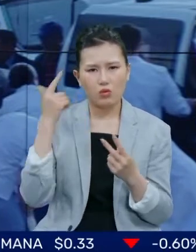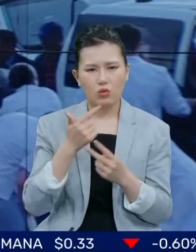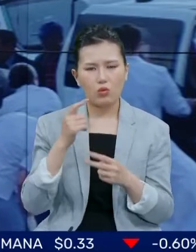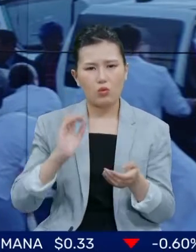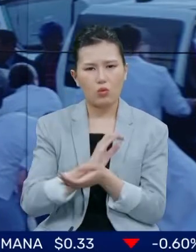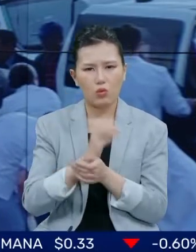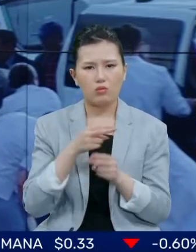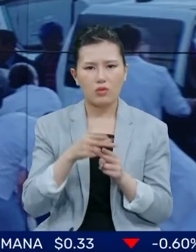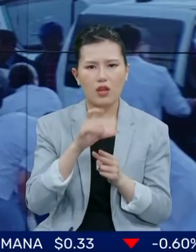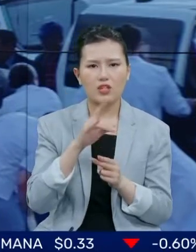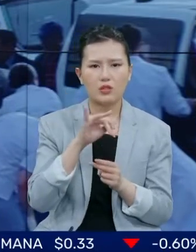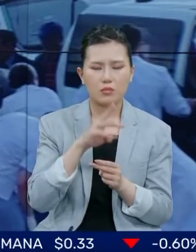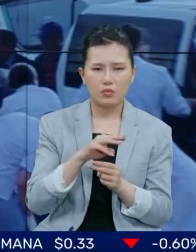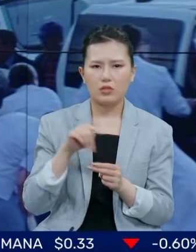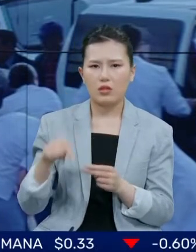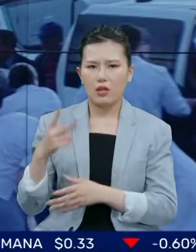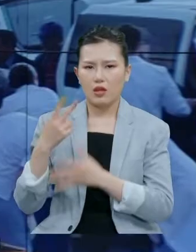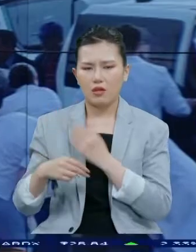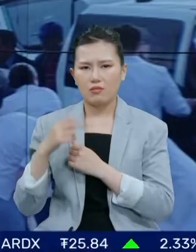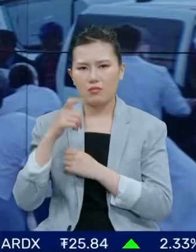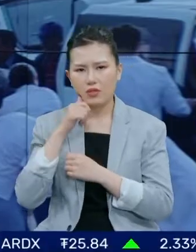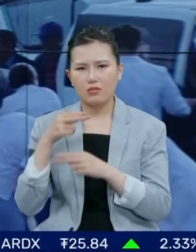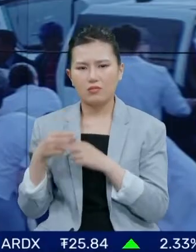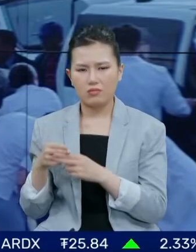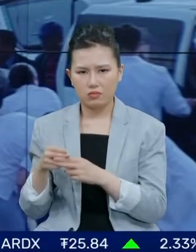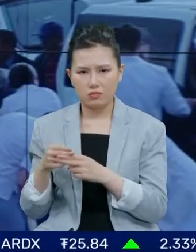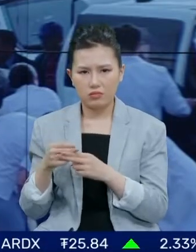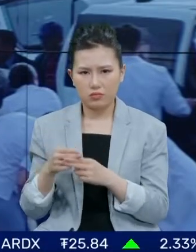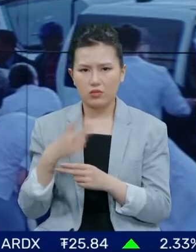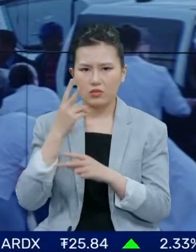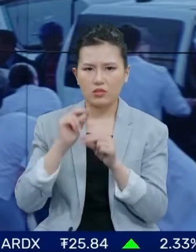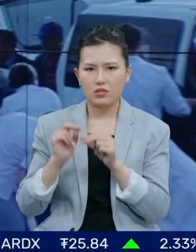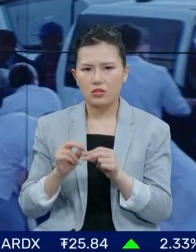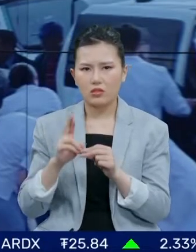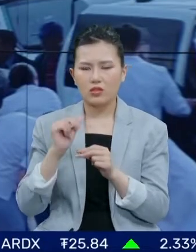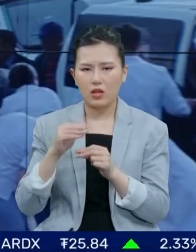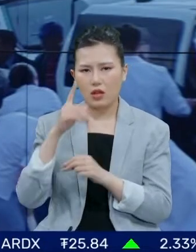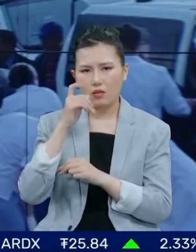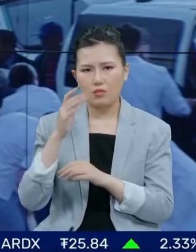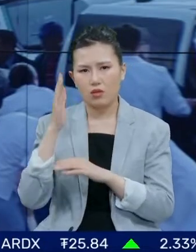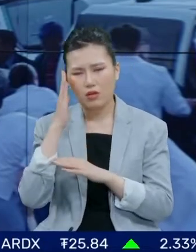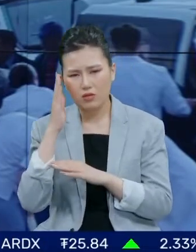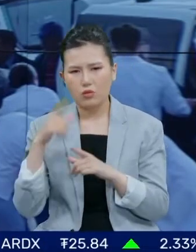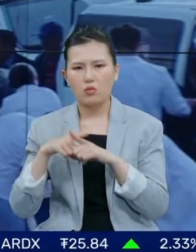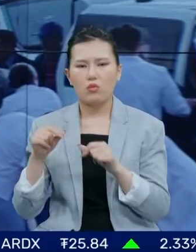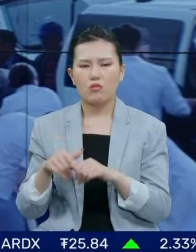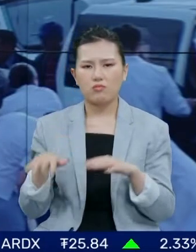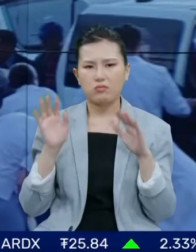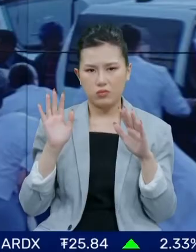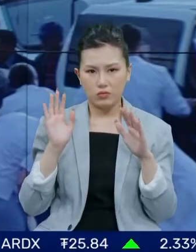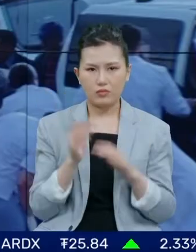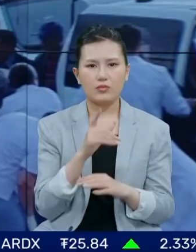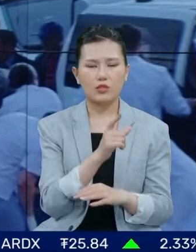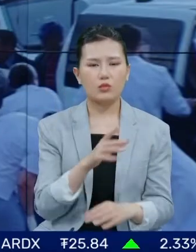байна. Харин нөгөө хоёрын биеийн байдал хөндөвтөр боловч оншилгоо шинжилгээ хийлгэсний дараа хэвтэн эмчилгээс татгалцсан байна. За үлдсэн хүмүүсийнх нь